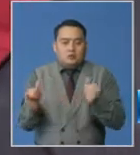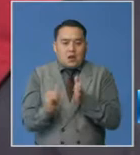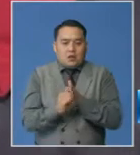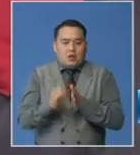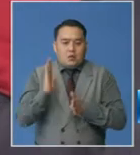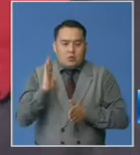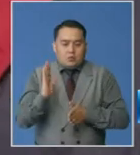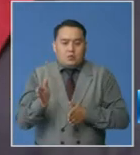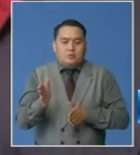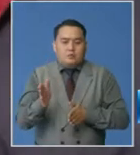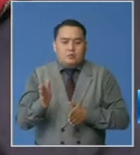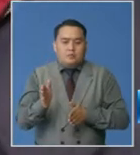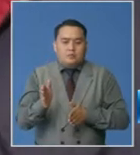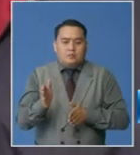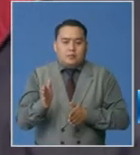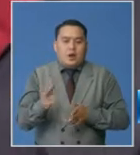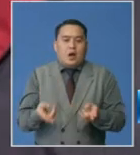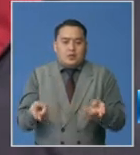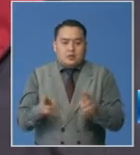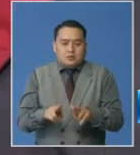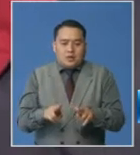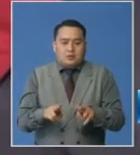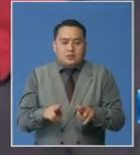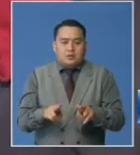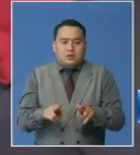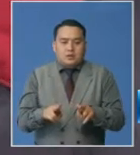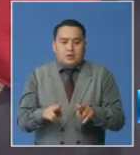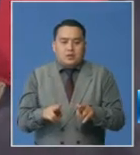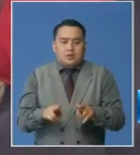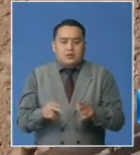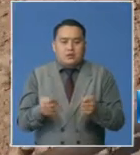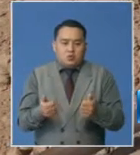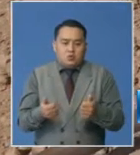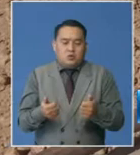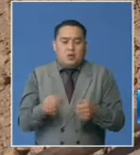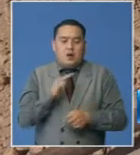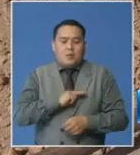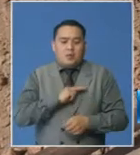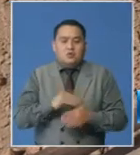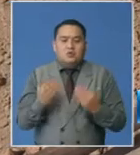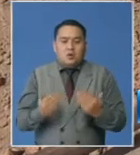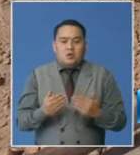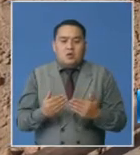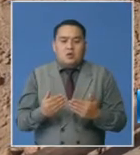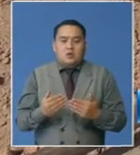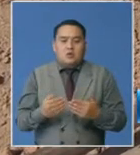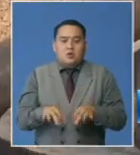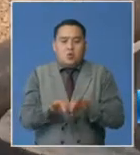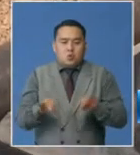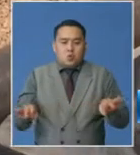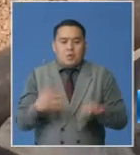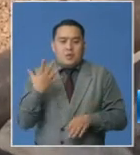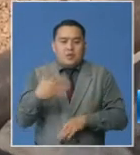уже все поставили, просто остается немножко работы. На сегодняшний день уже проклали трубы на